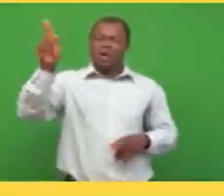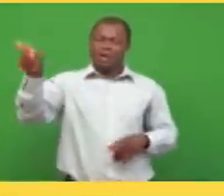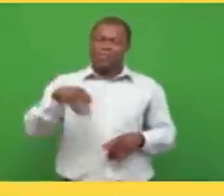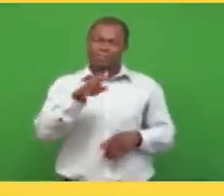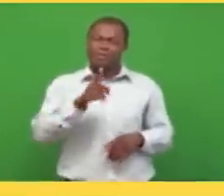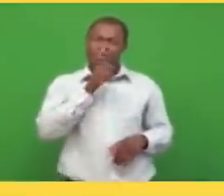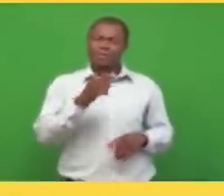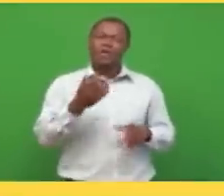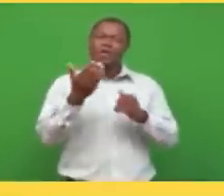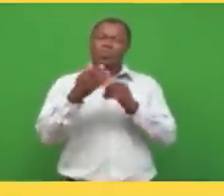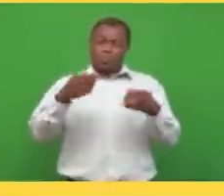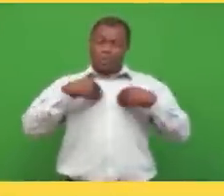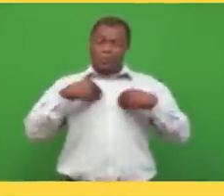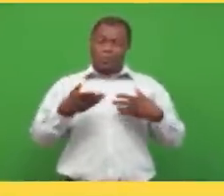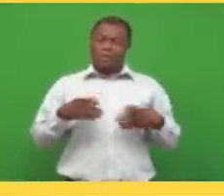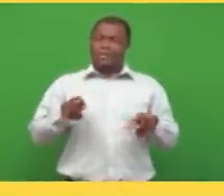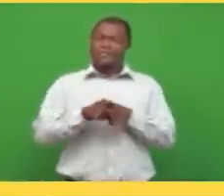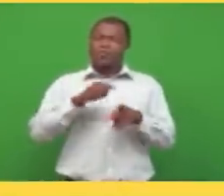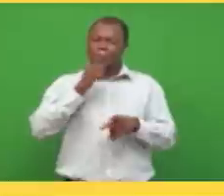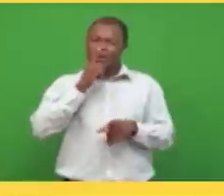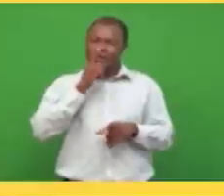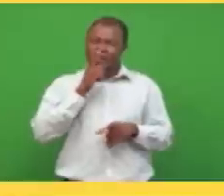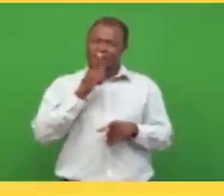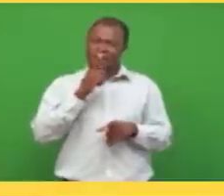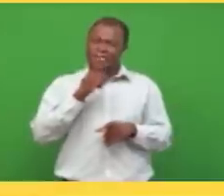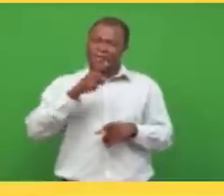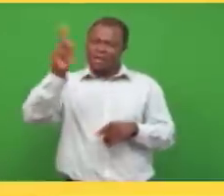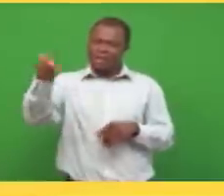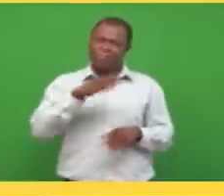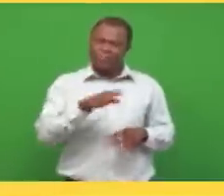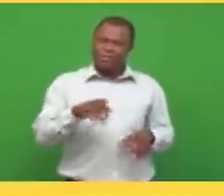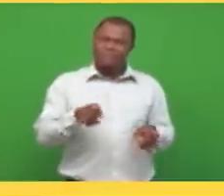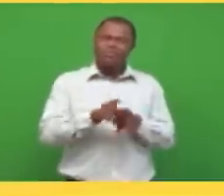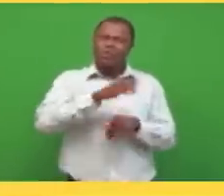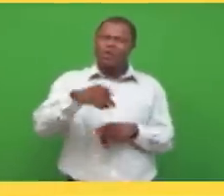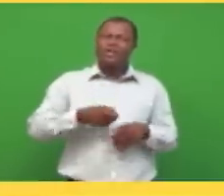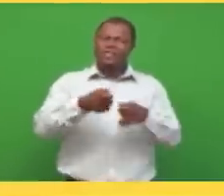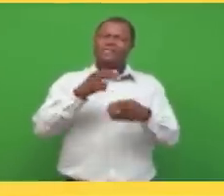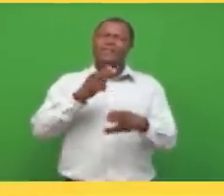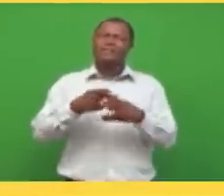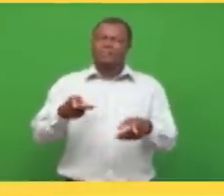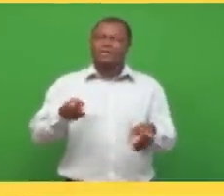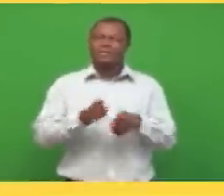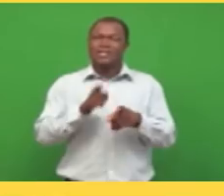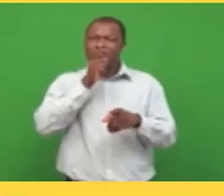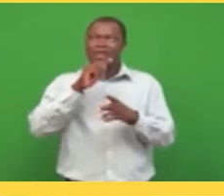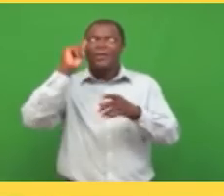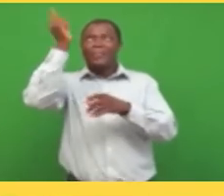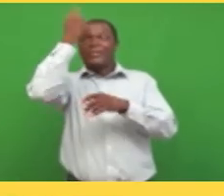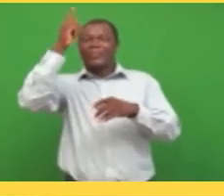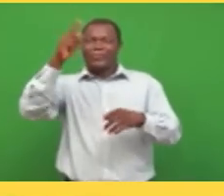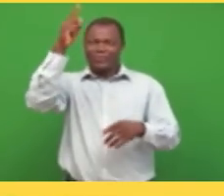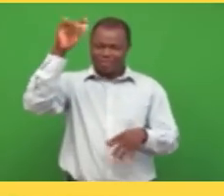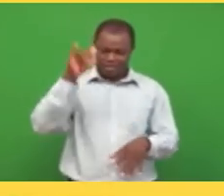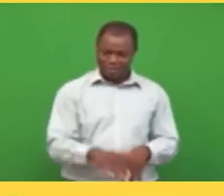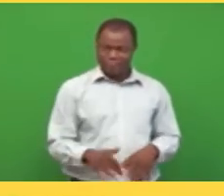zvekare vachitaura vachiti kwedu kana amwene vedu vakauya unonzwa vamwe vakutova pamanickname yekuti chauya